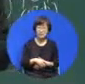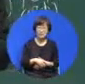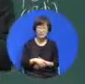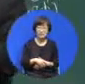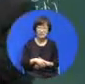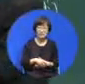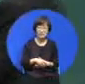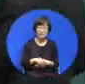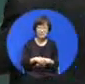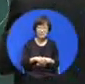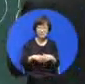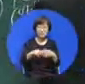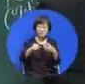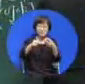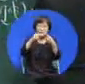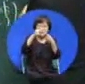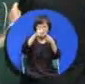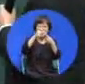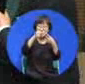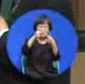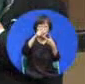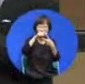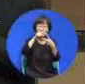다 같이 손 잡고 뭘 하는 거니까.